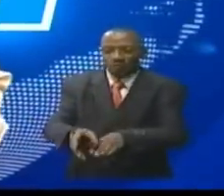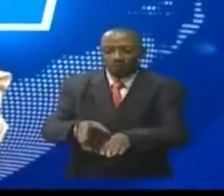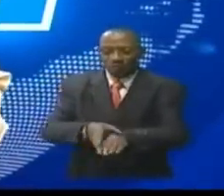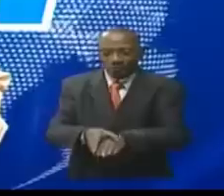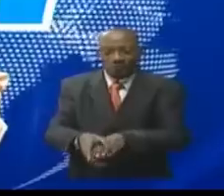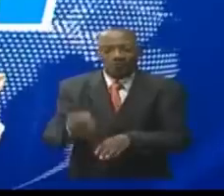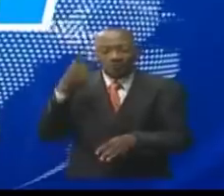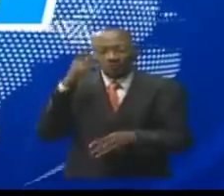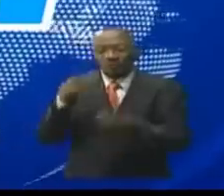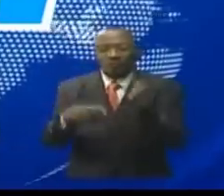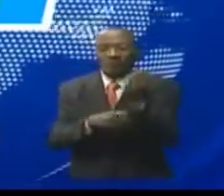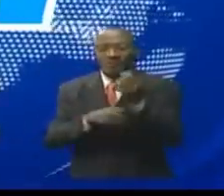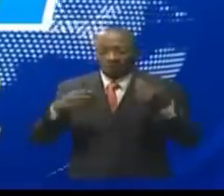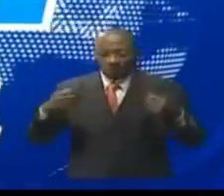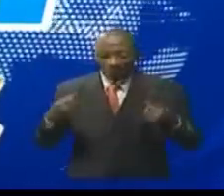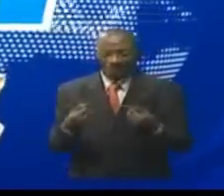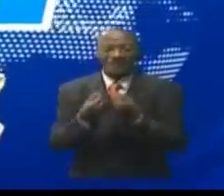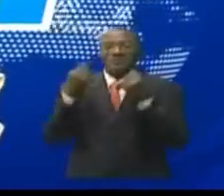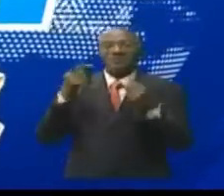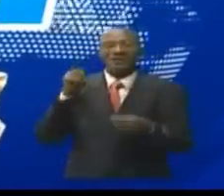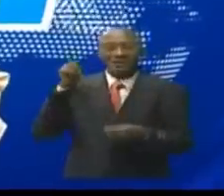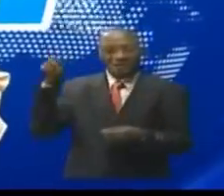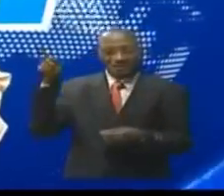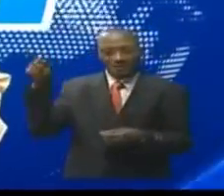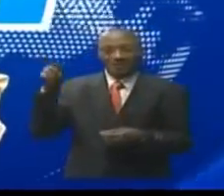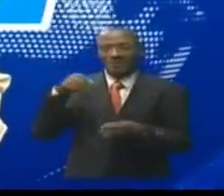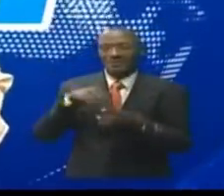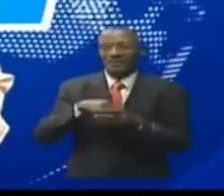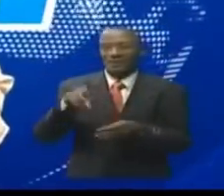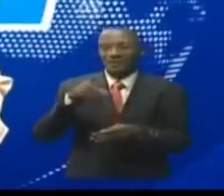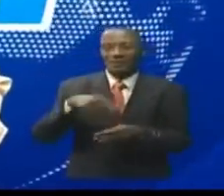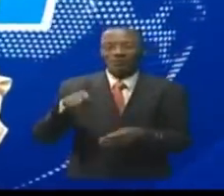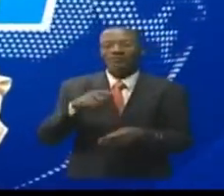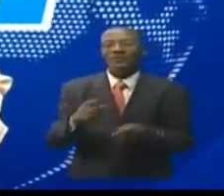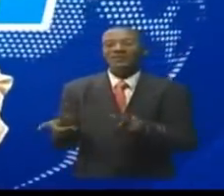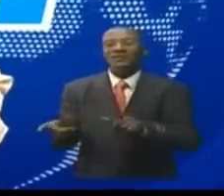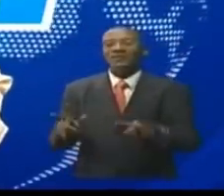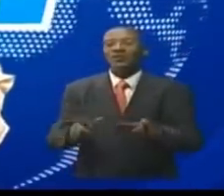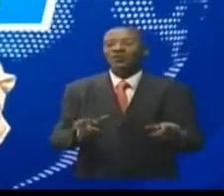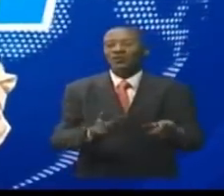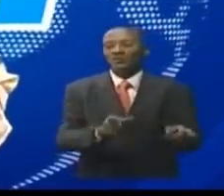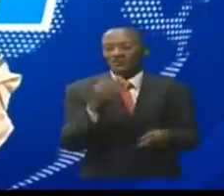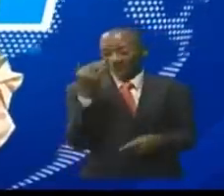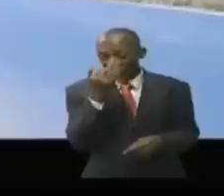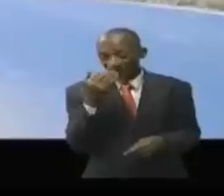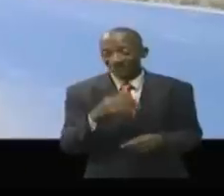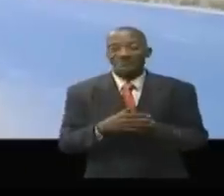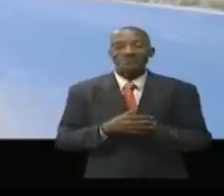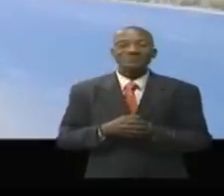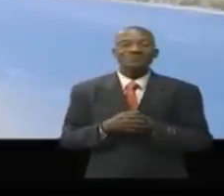accidentés du travail par la Caisse nationale de sécurité sociale. Willy Atunakoff a signé ce reportage.